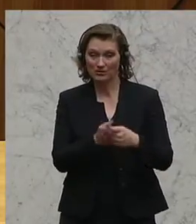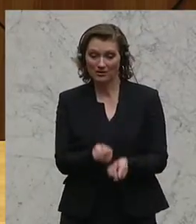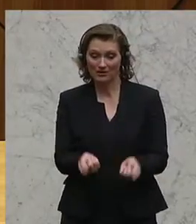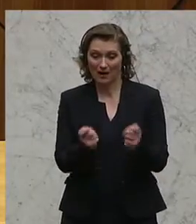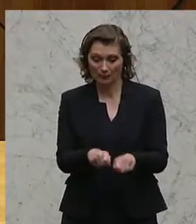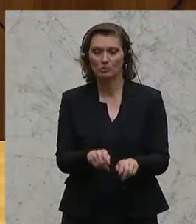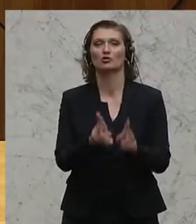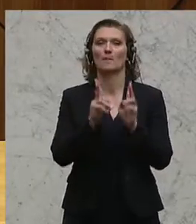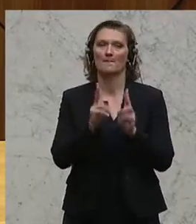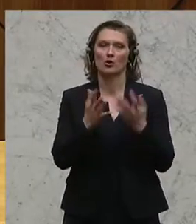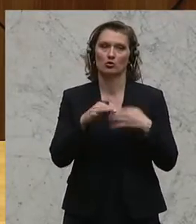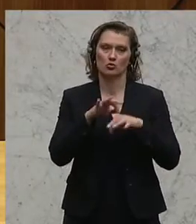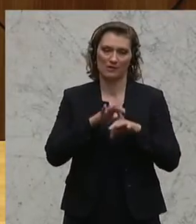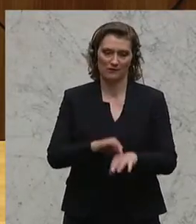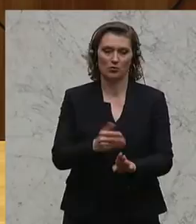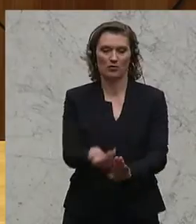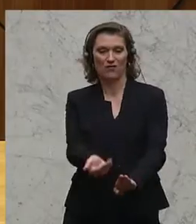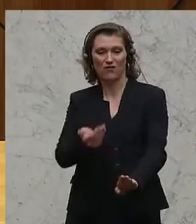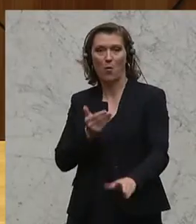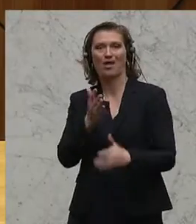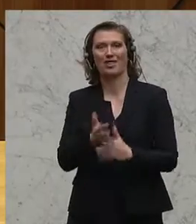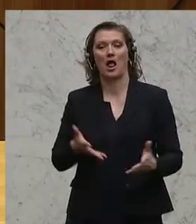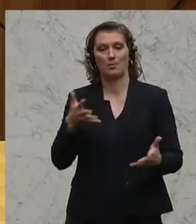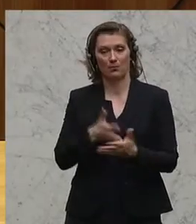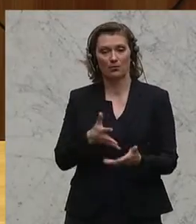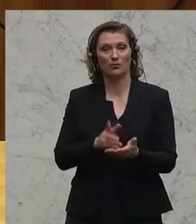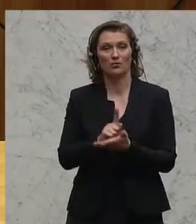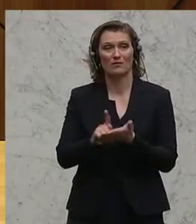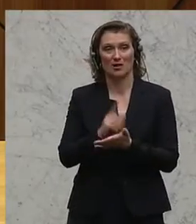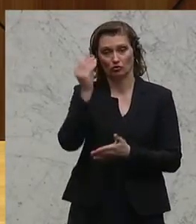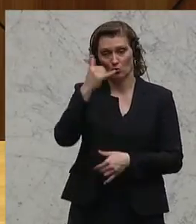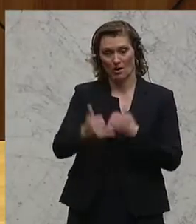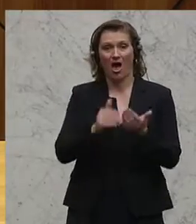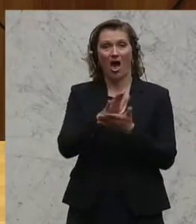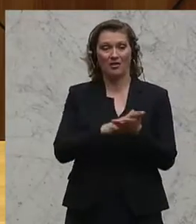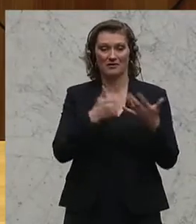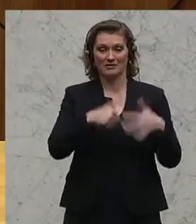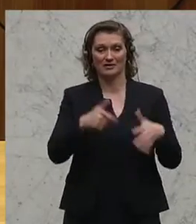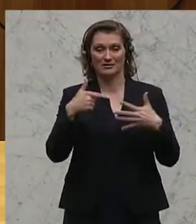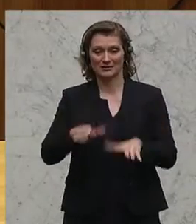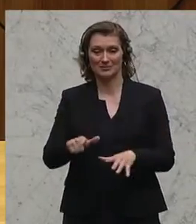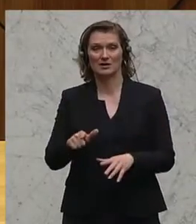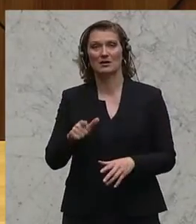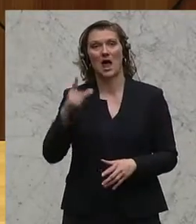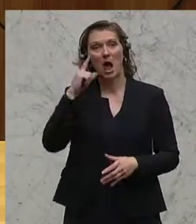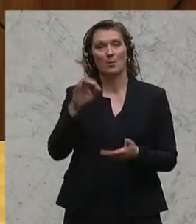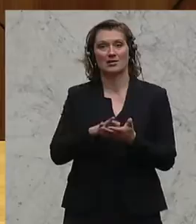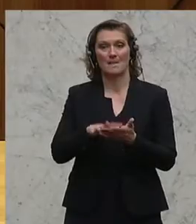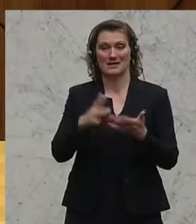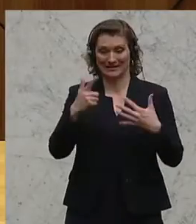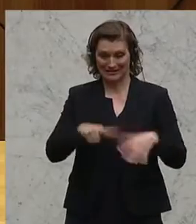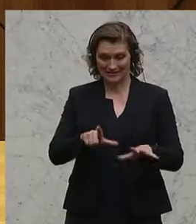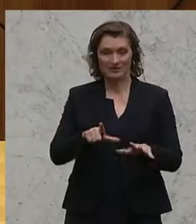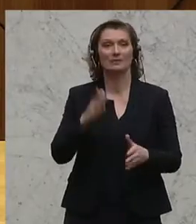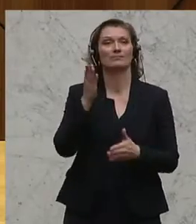wurde. Für die Durchführung vorgezogener Teilprüfungen zu Beginn des Schuljahres 16/17, Haupttermin 17,